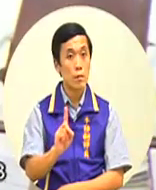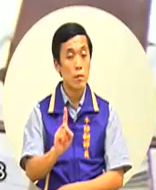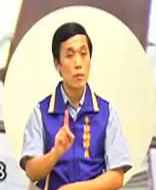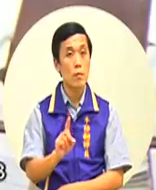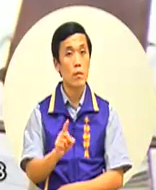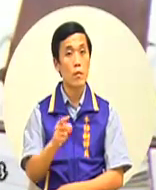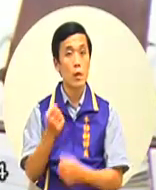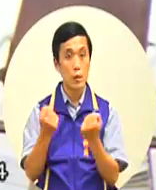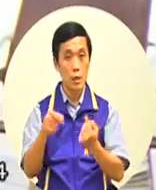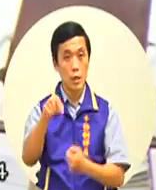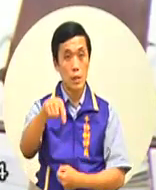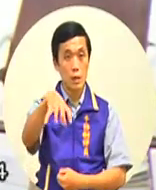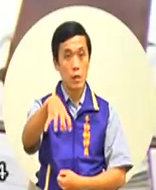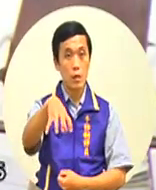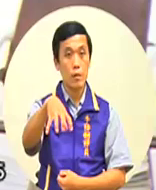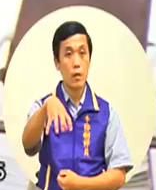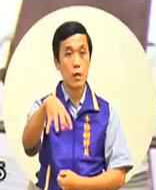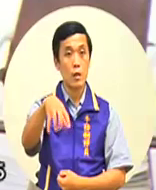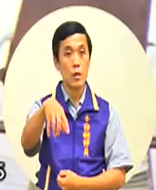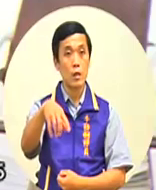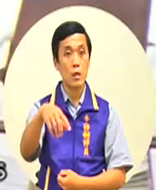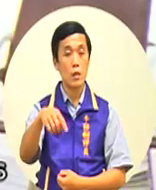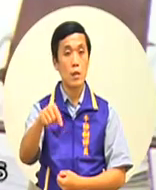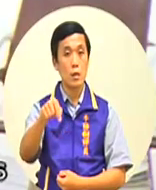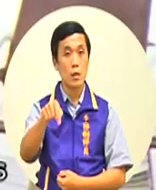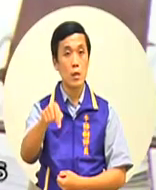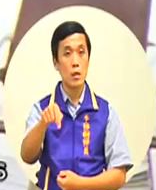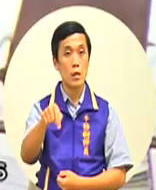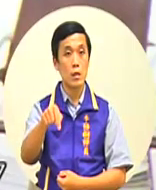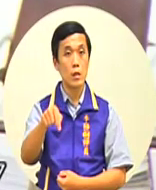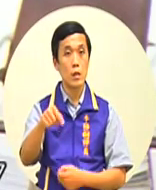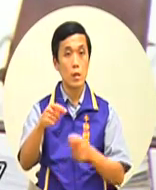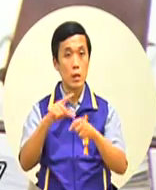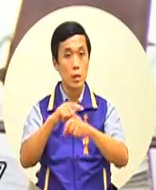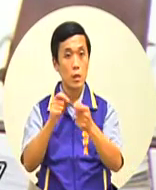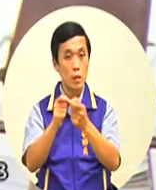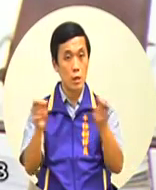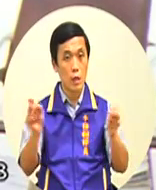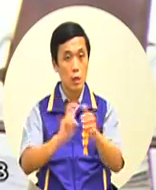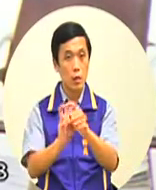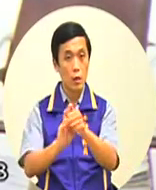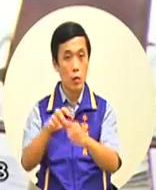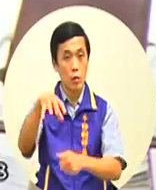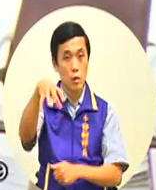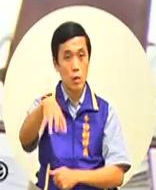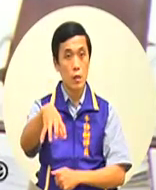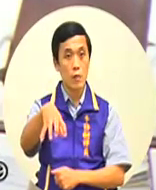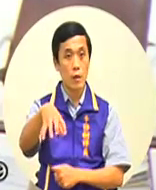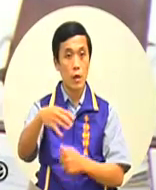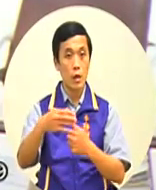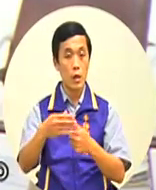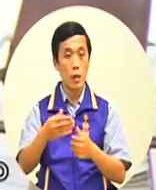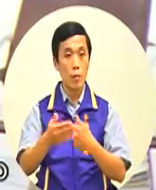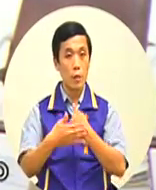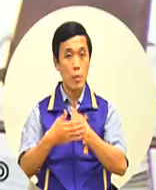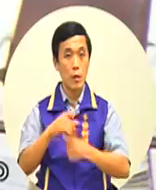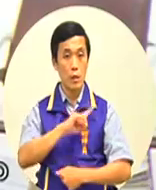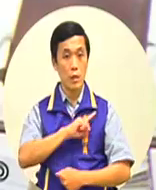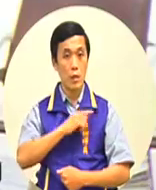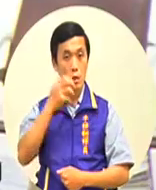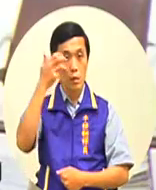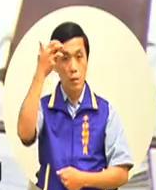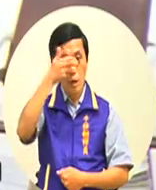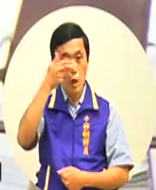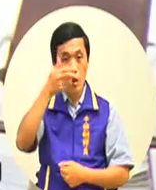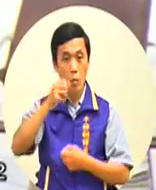在这个地方可以在干妈店我们的长照干妈店里面让他们可以延缓老化，让他们可以有一个身